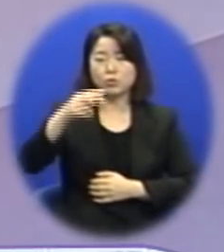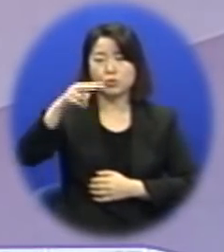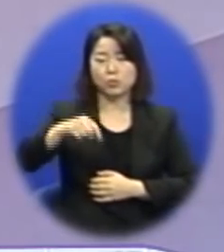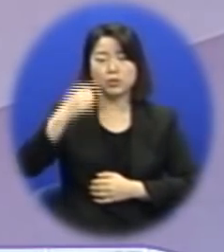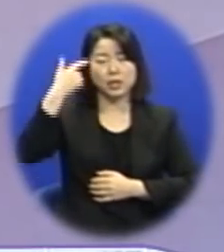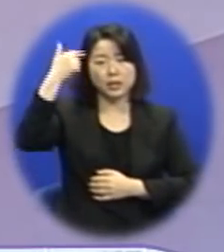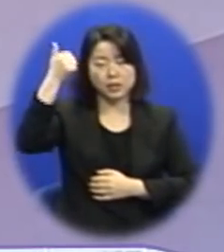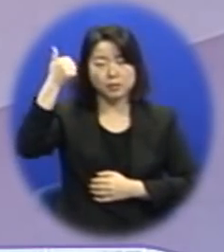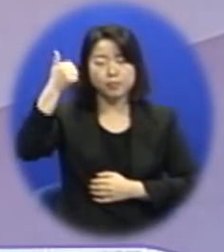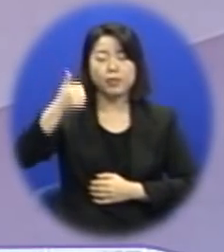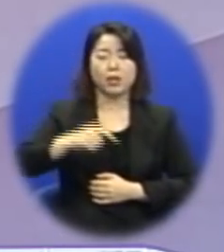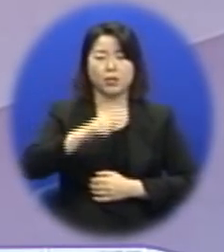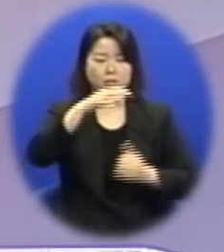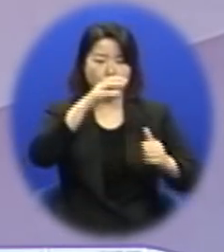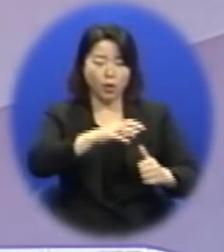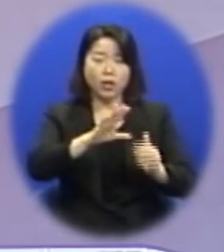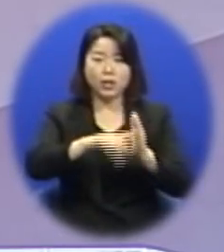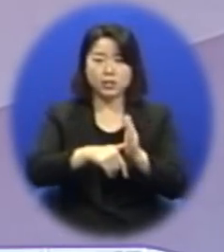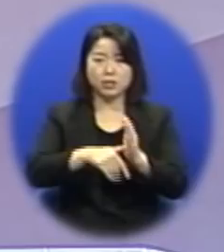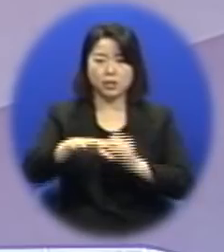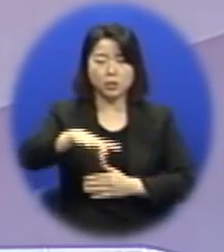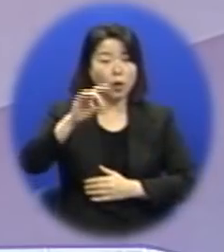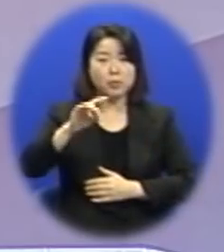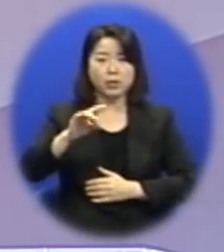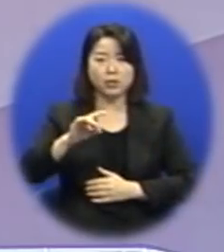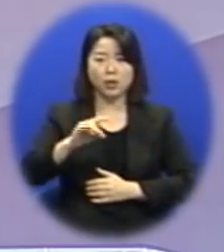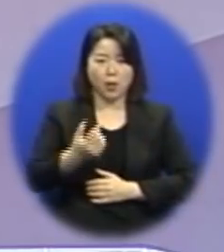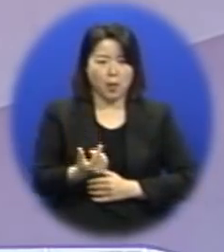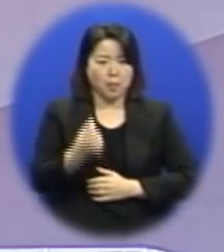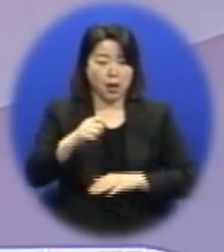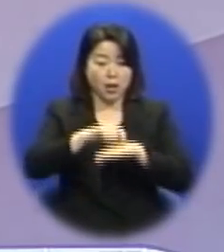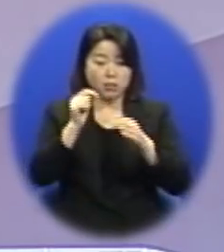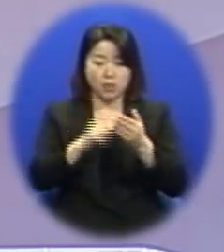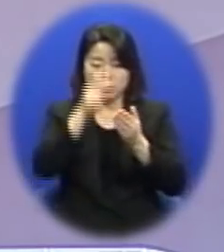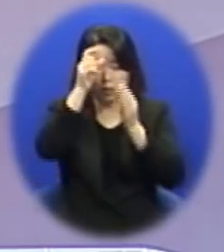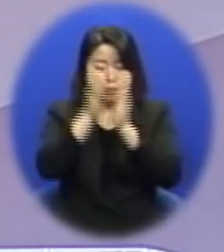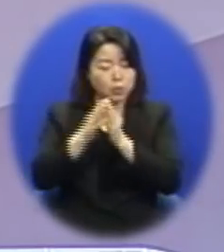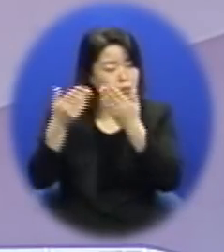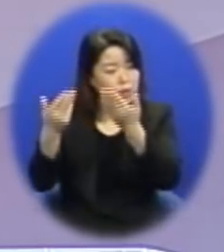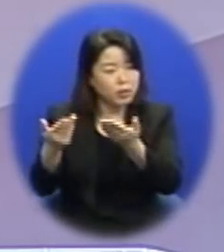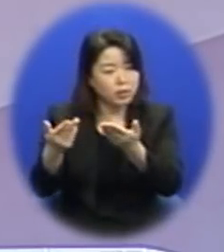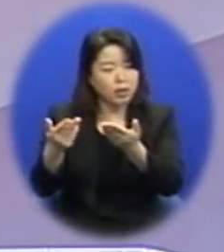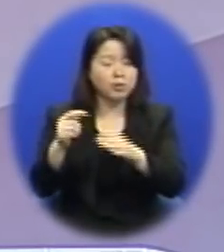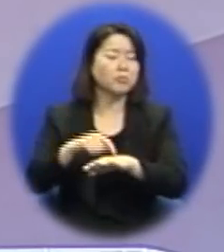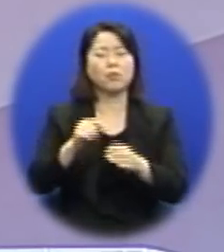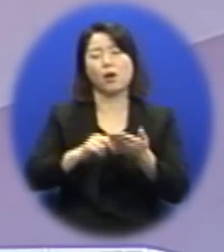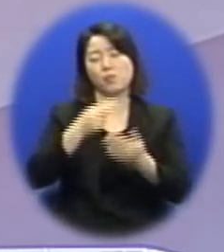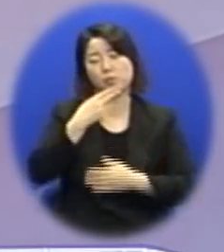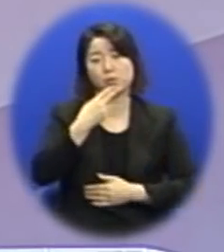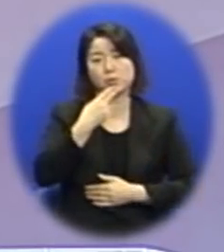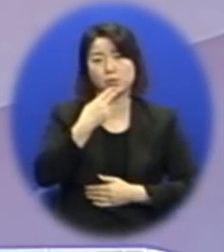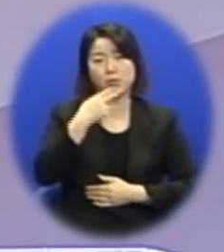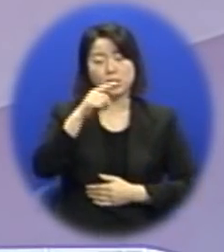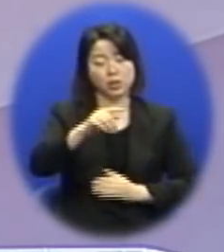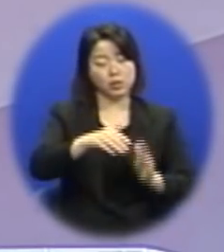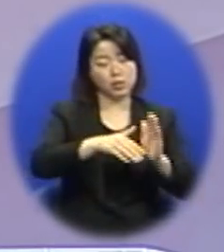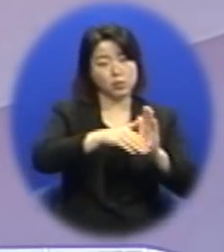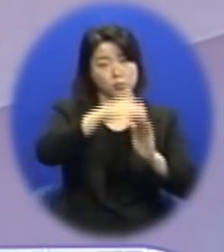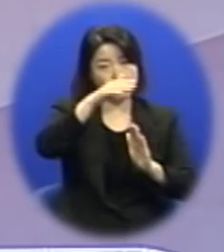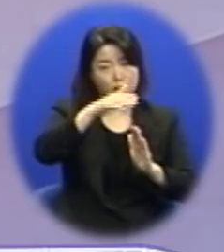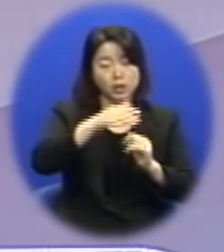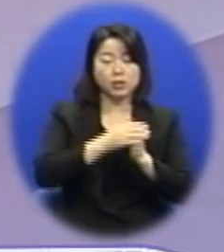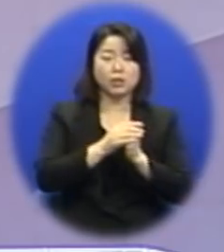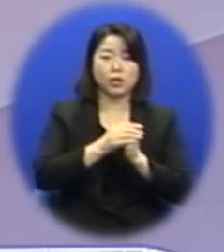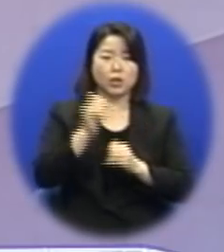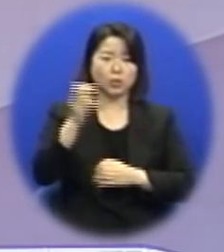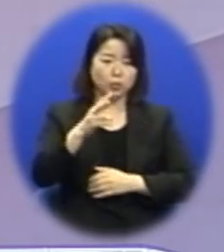당장 기도해야 된다는 마음 가지지 못했어요 또 북한이이 정말 무서운 죄를